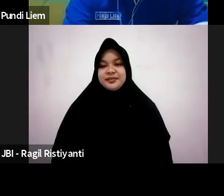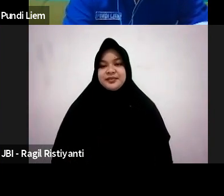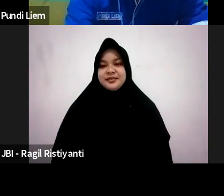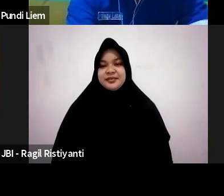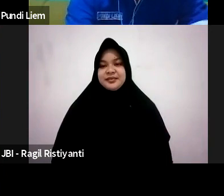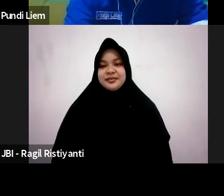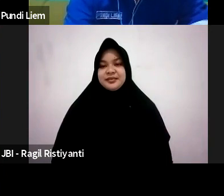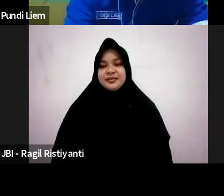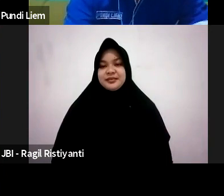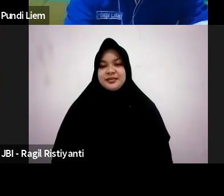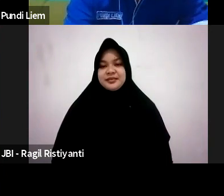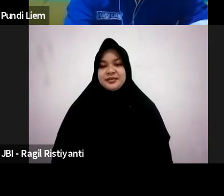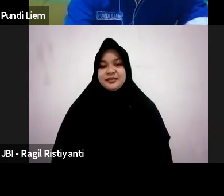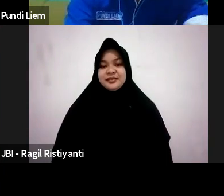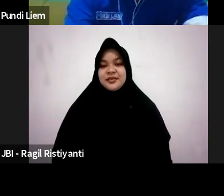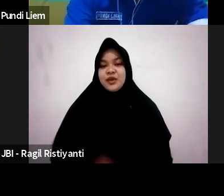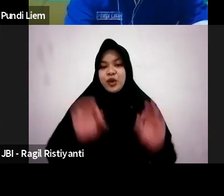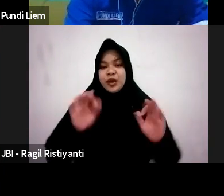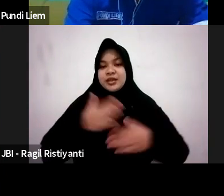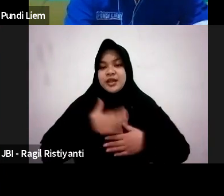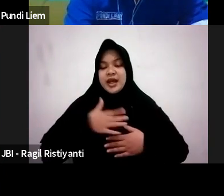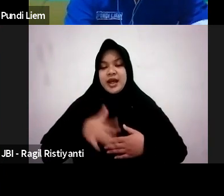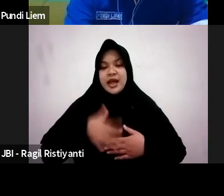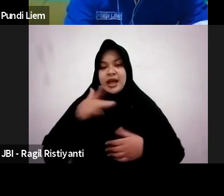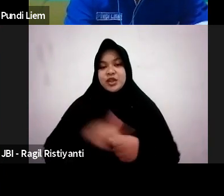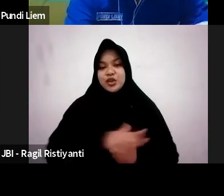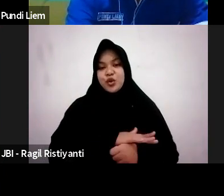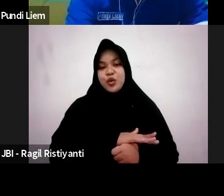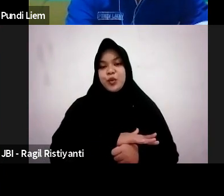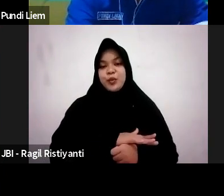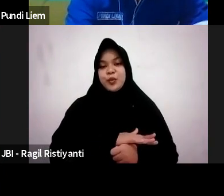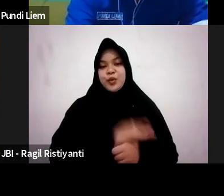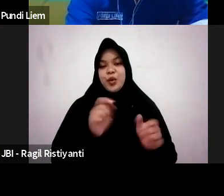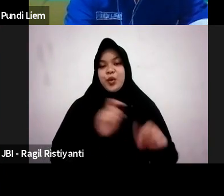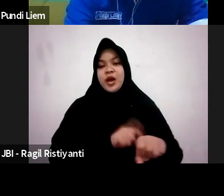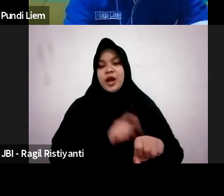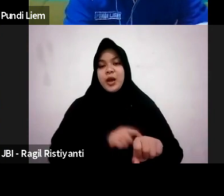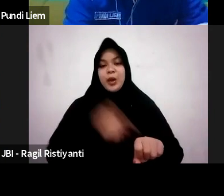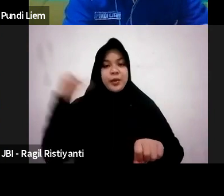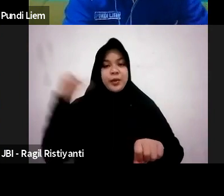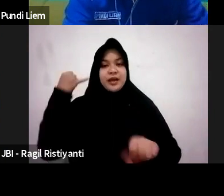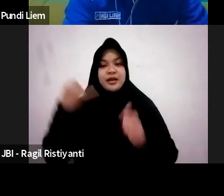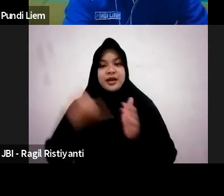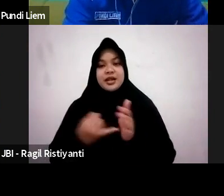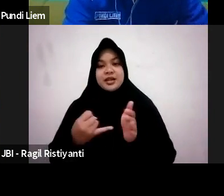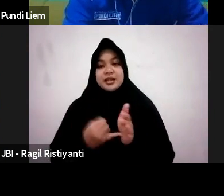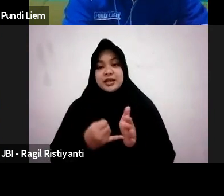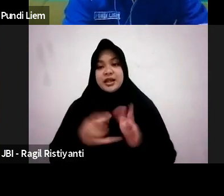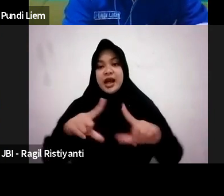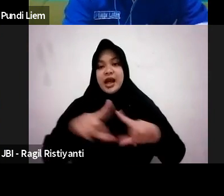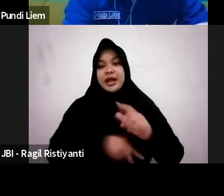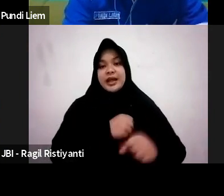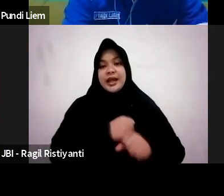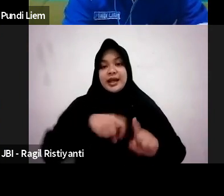oke Saya rasa cukup untuk waktu mengisi angket nya dan yang terakhir seluruh peserta kami